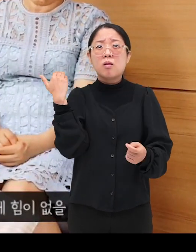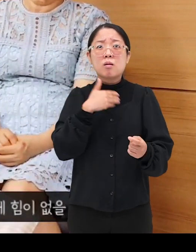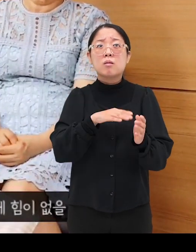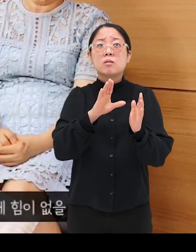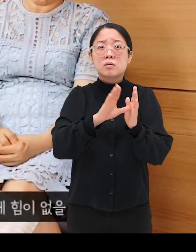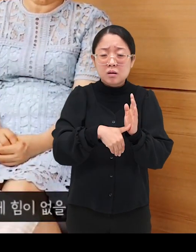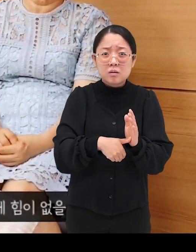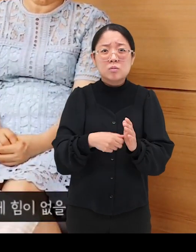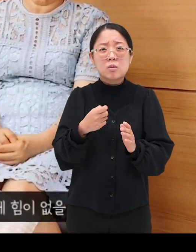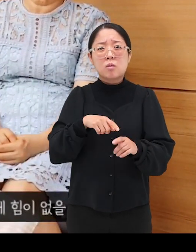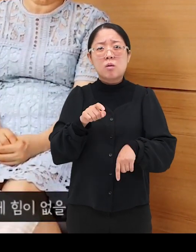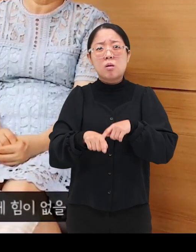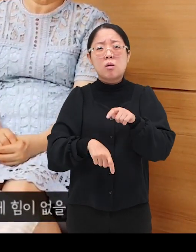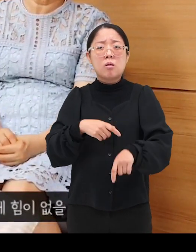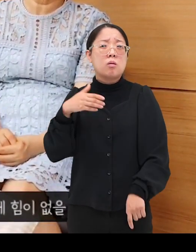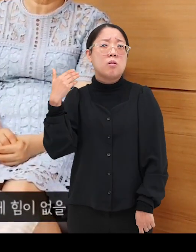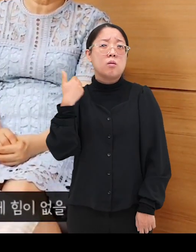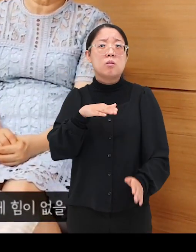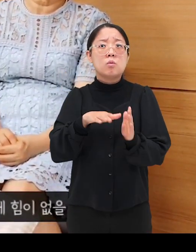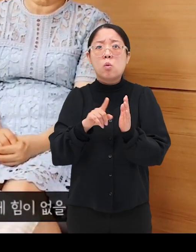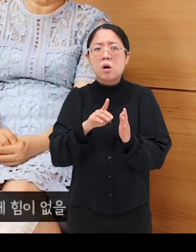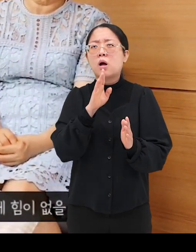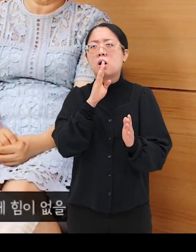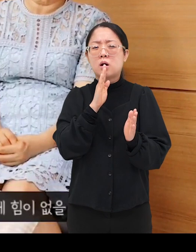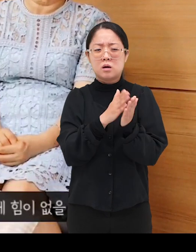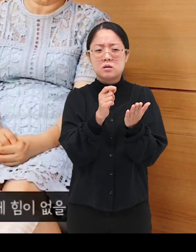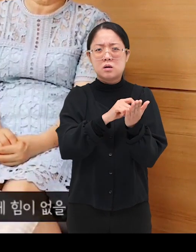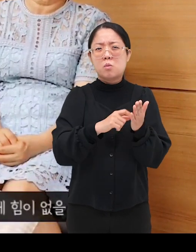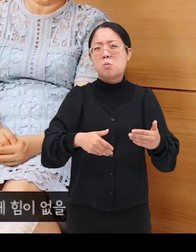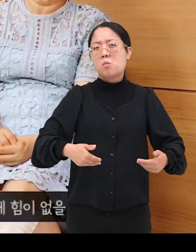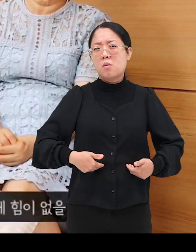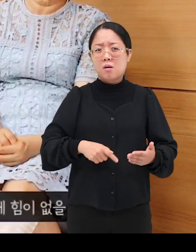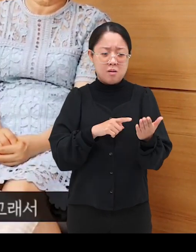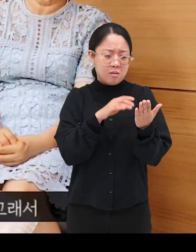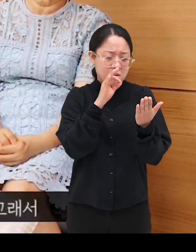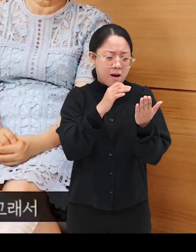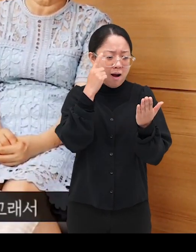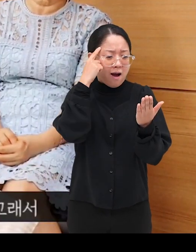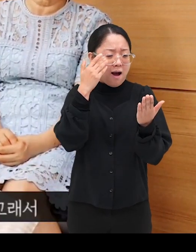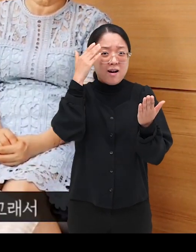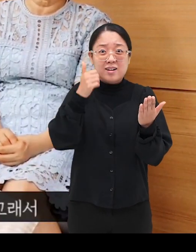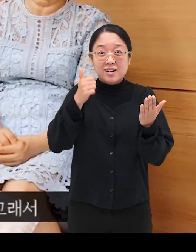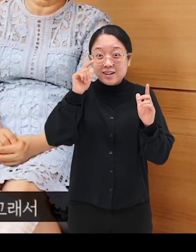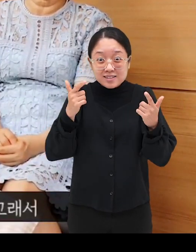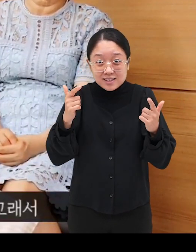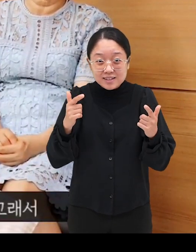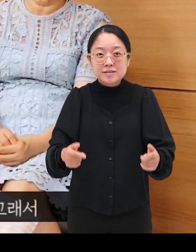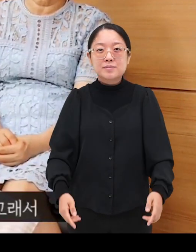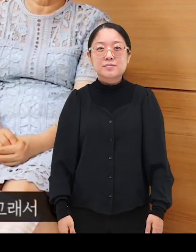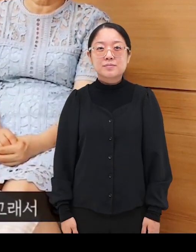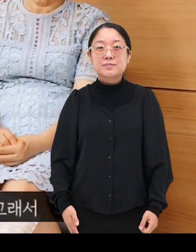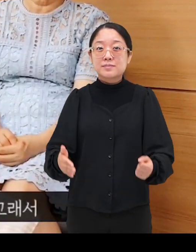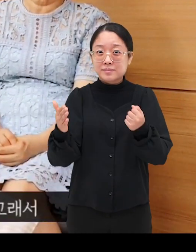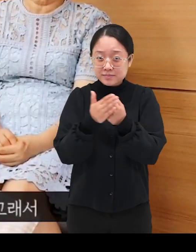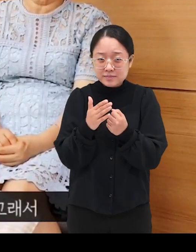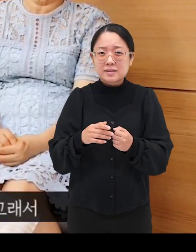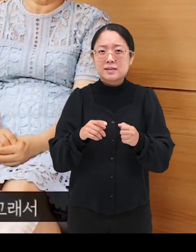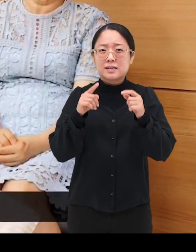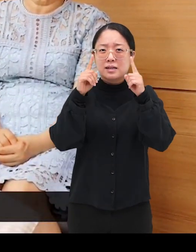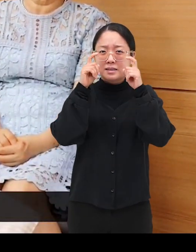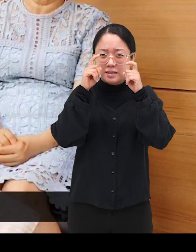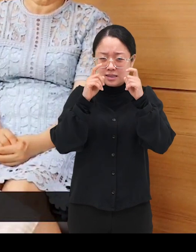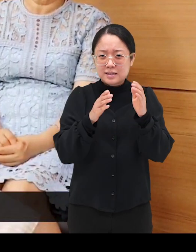80대에서 정작 여행을 갈 수 없을 때 다리에 힘이 없을 때 우리가 이걸 보면 얼마나 좋겠느냐 그래서